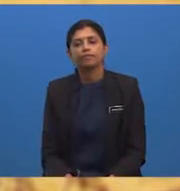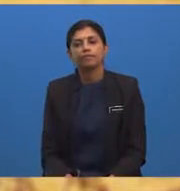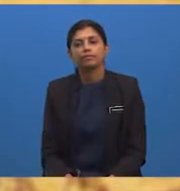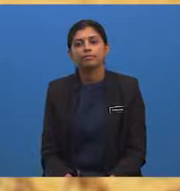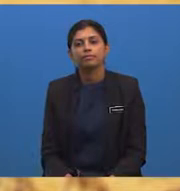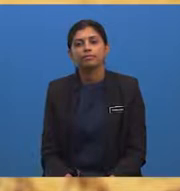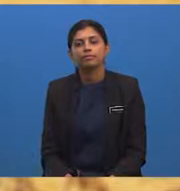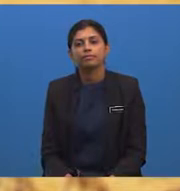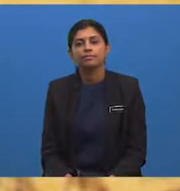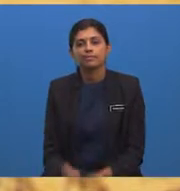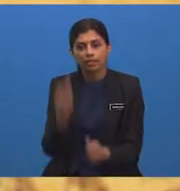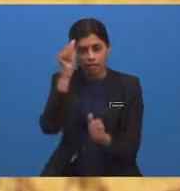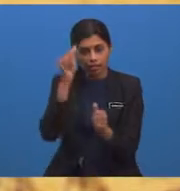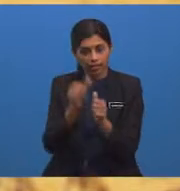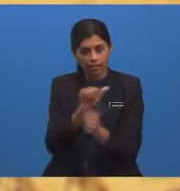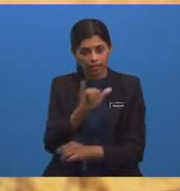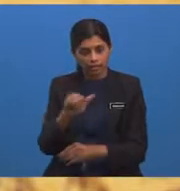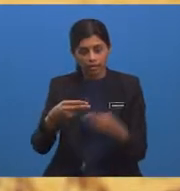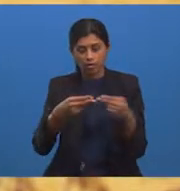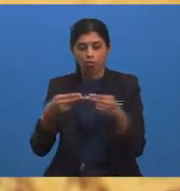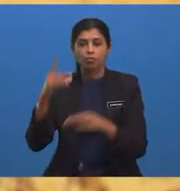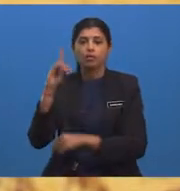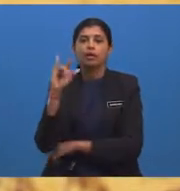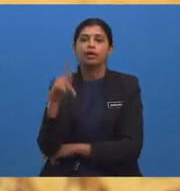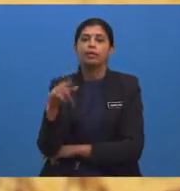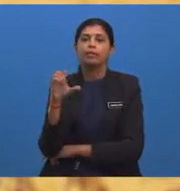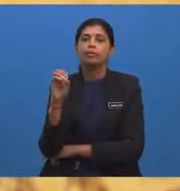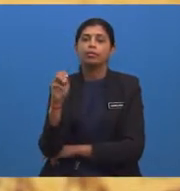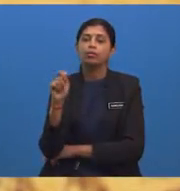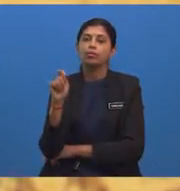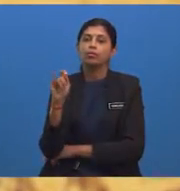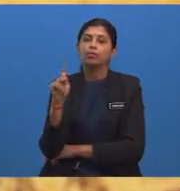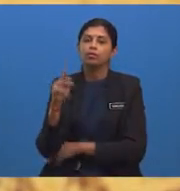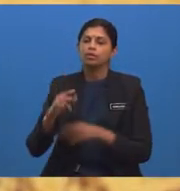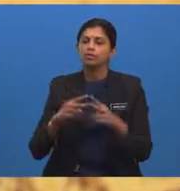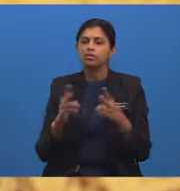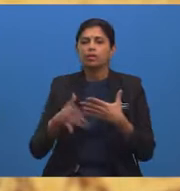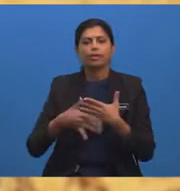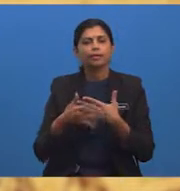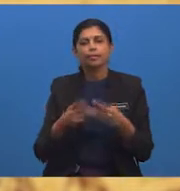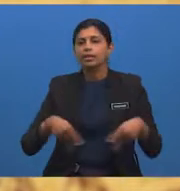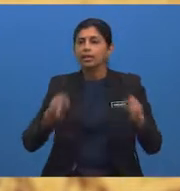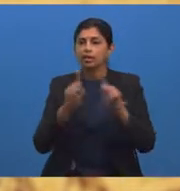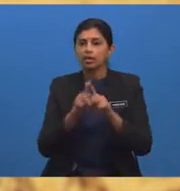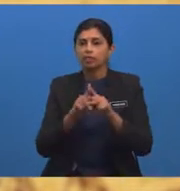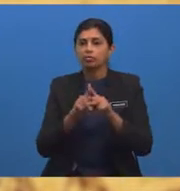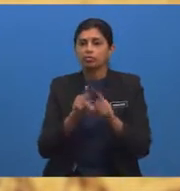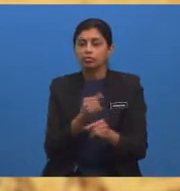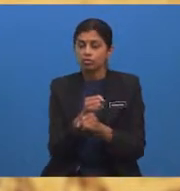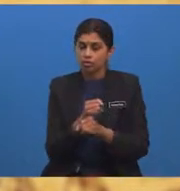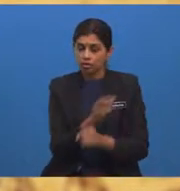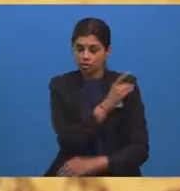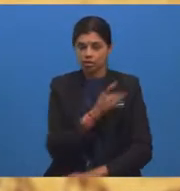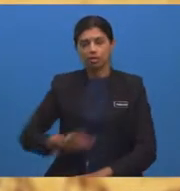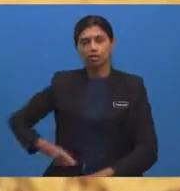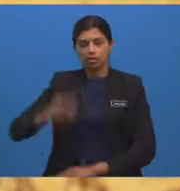Ingat ya murid-murid, hubungan diplomatik sangat penting untuk memelihara kedaulatan kerajaan,